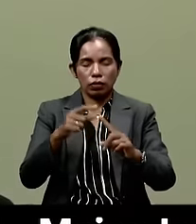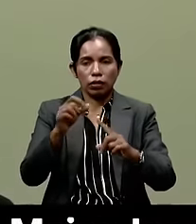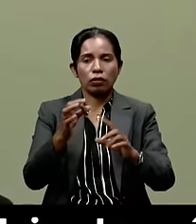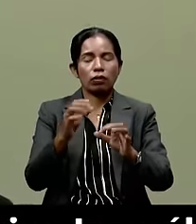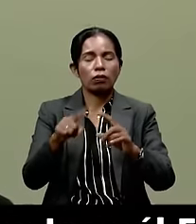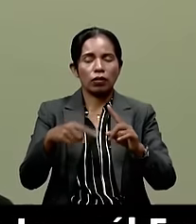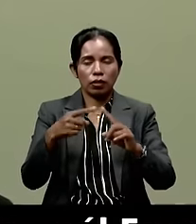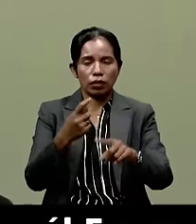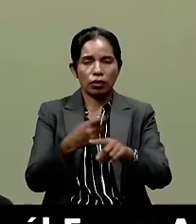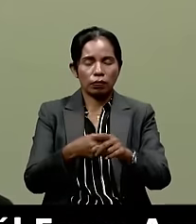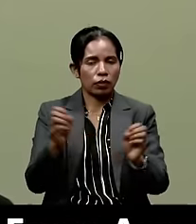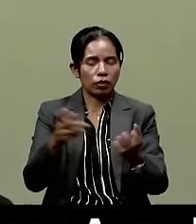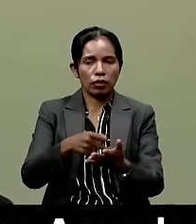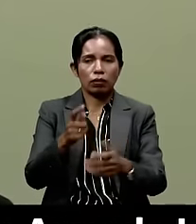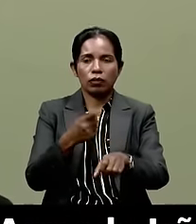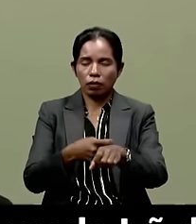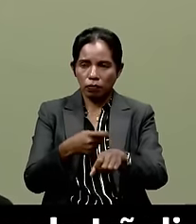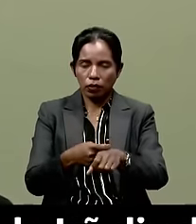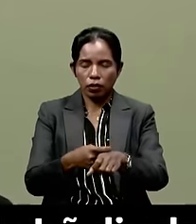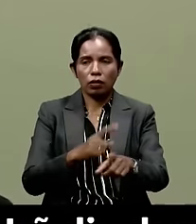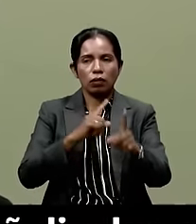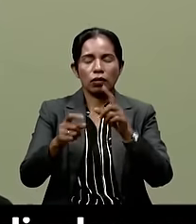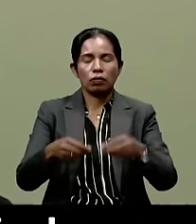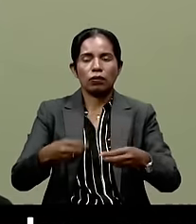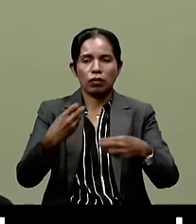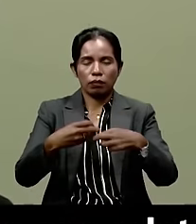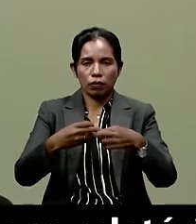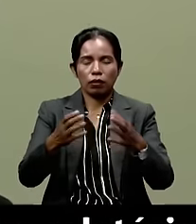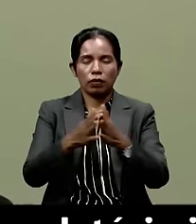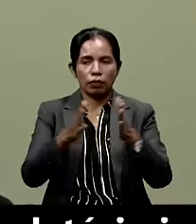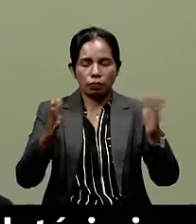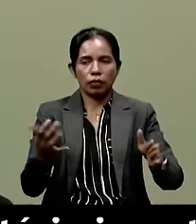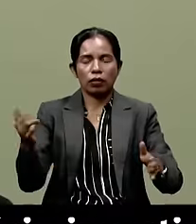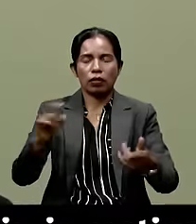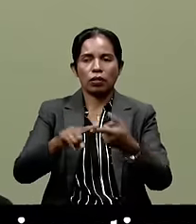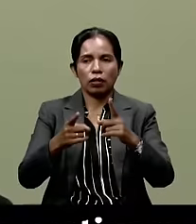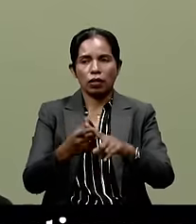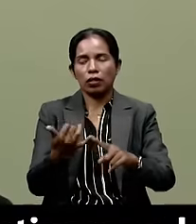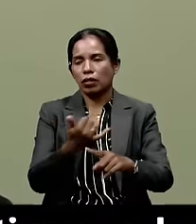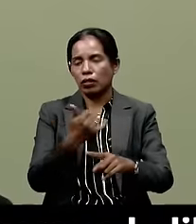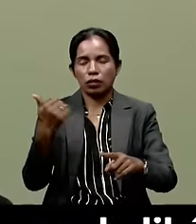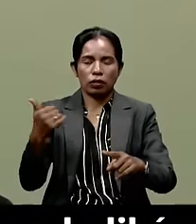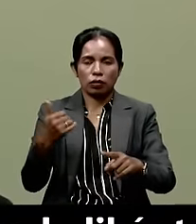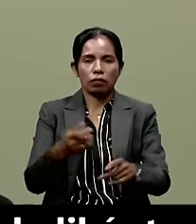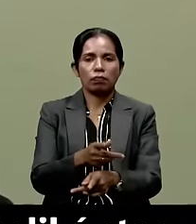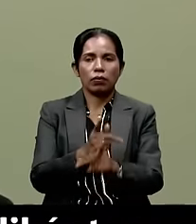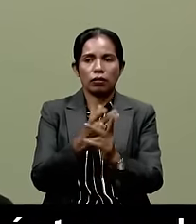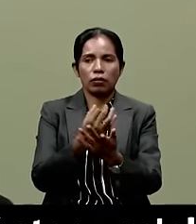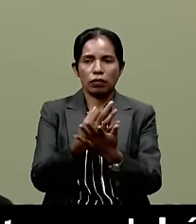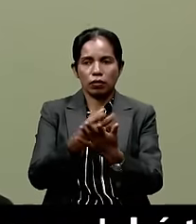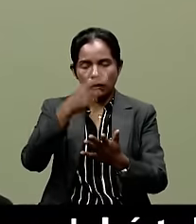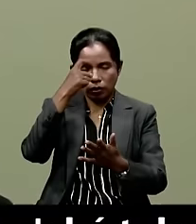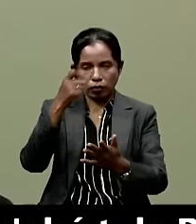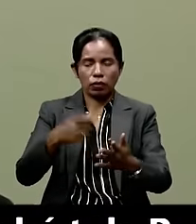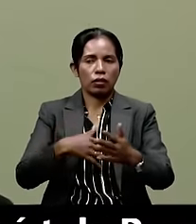hal pagamento maklain tuirne tempo. Langsung explica berapa impactu bahaya sini kolega sira ke sini malu sira atau impresta osan. Tambahan ini mak